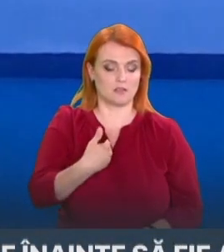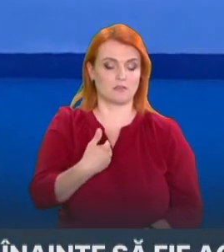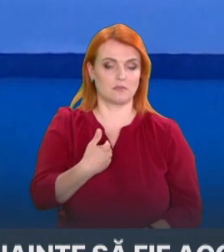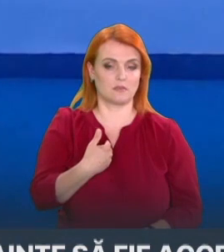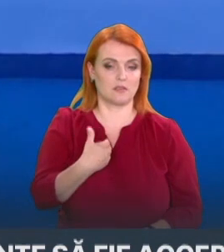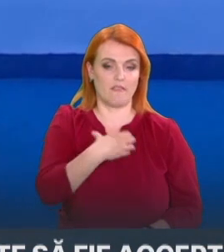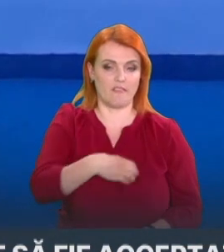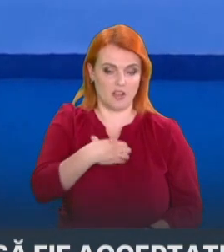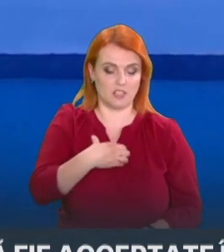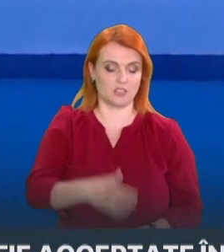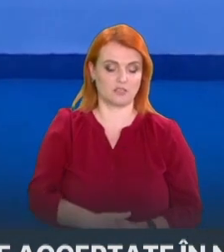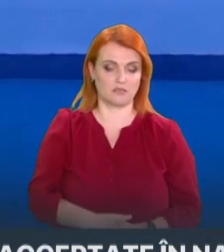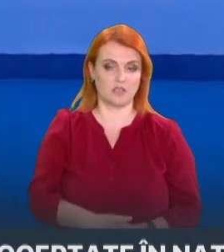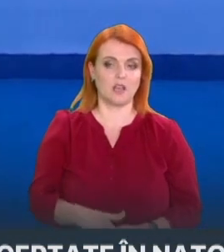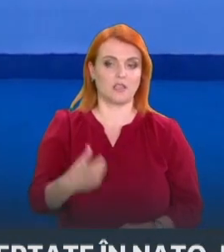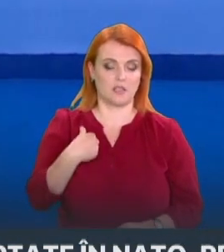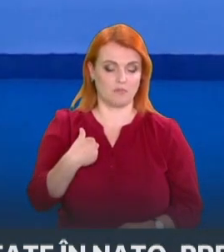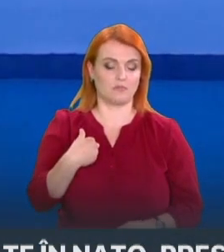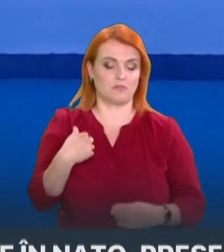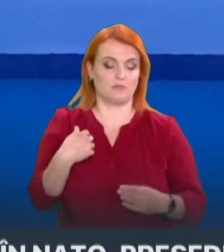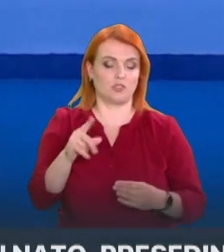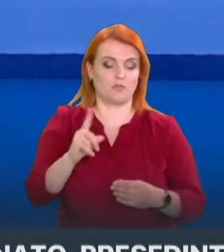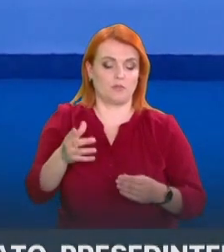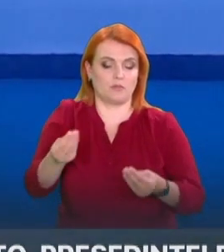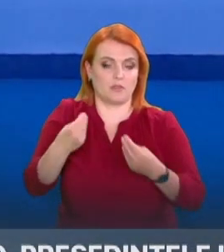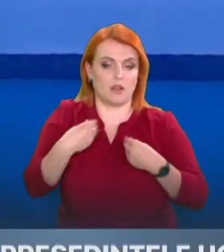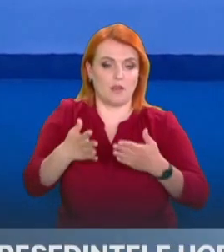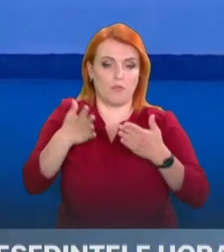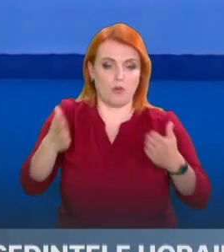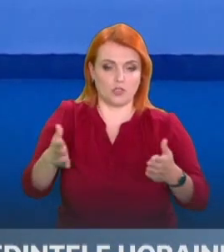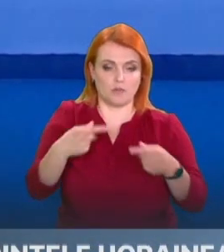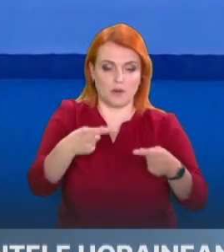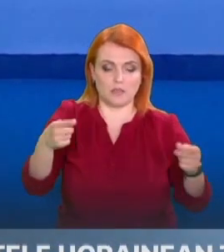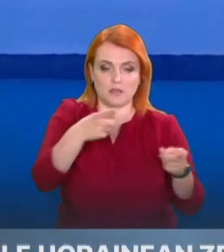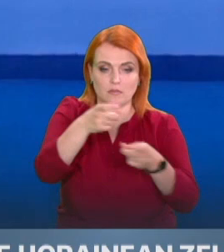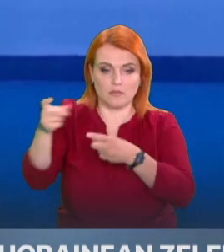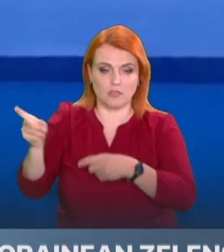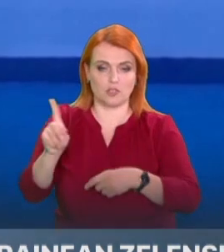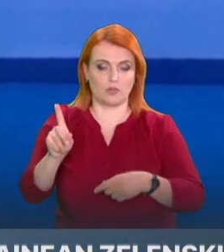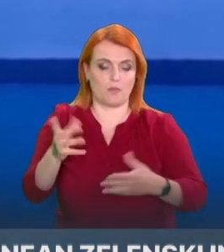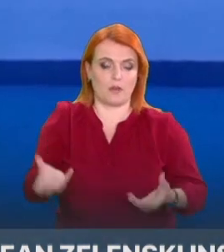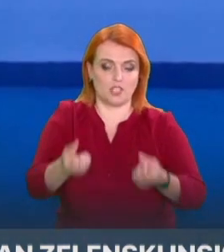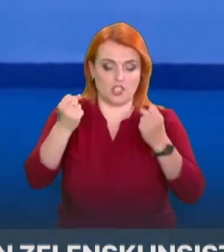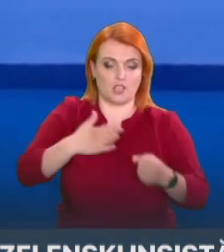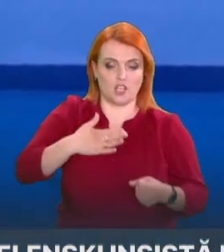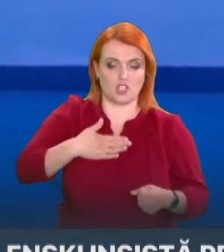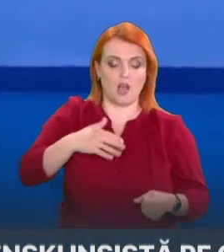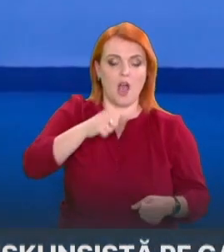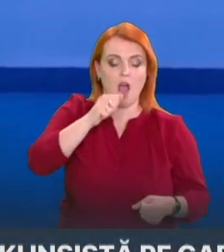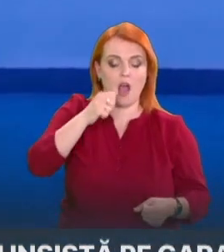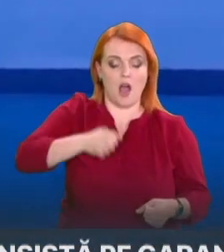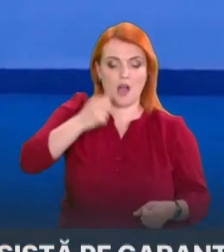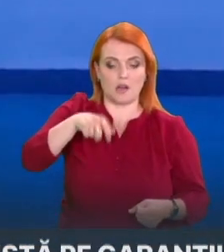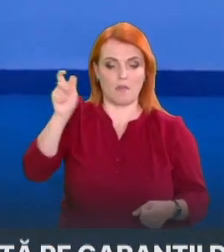În primul rând, noi pachete de arme pentru susținerea armatei noastre pe câmpul de luptă. 2. Invitația NATO. Vrem să fim pe